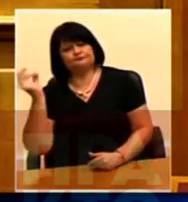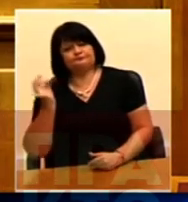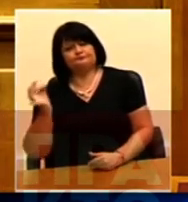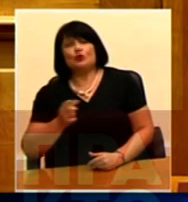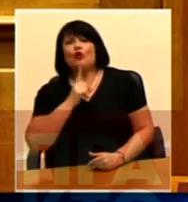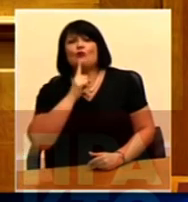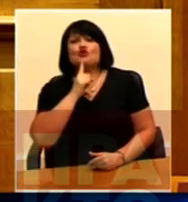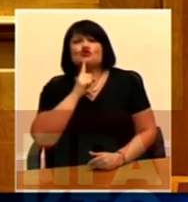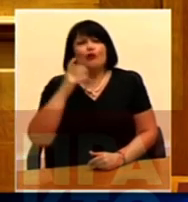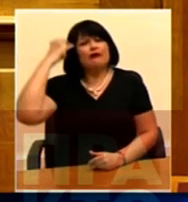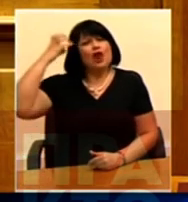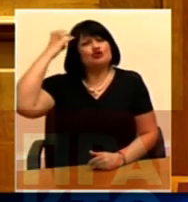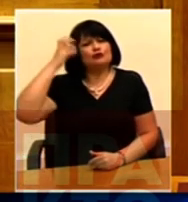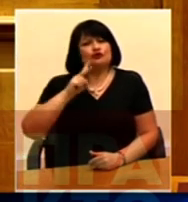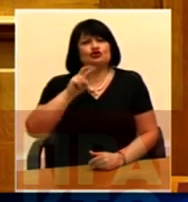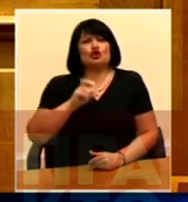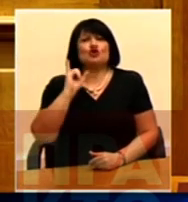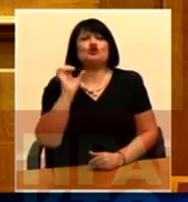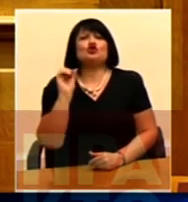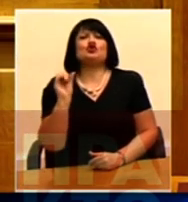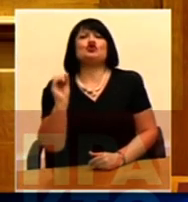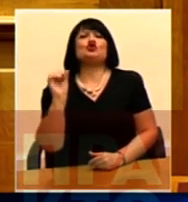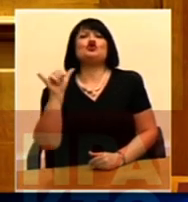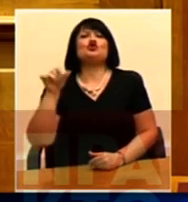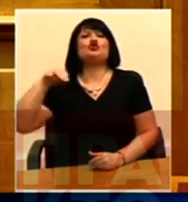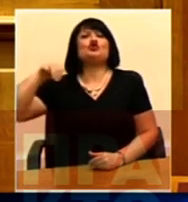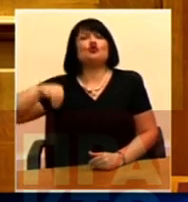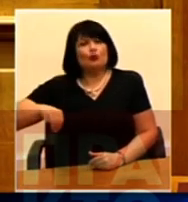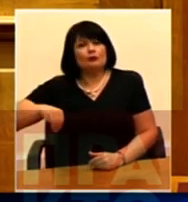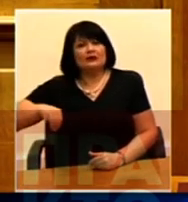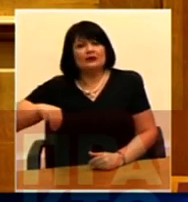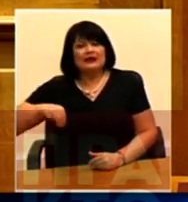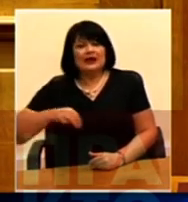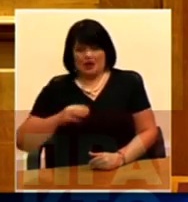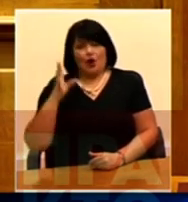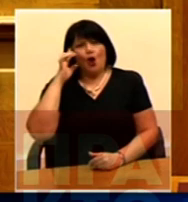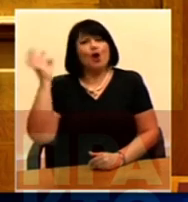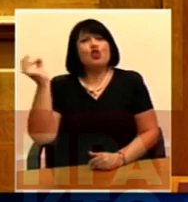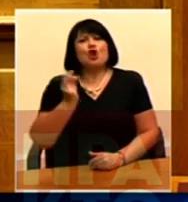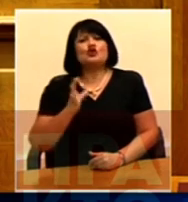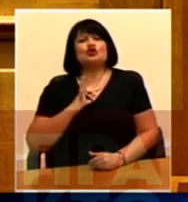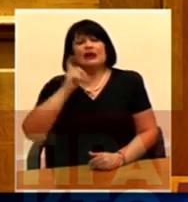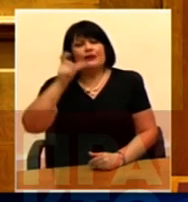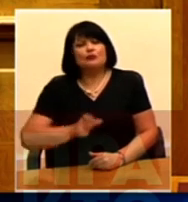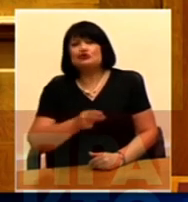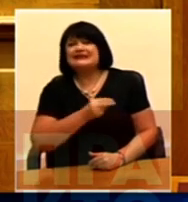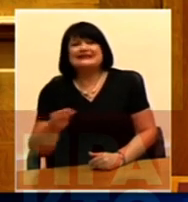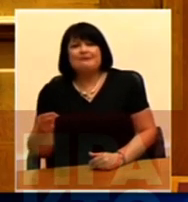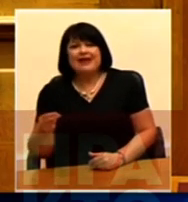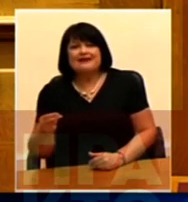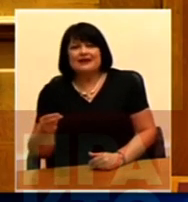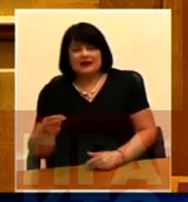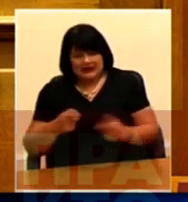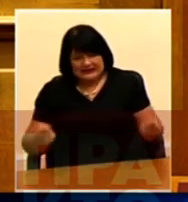David Hume λέει ότι ο ορθολογικός άνθρωπος είναι αυτός ο οποίος μπορεί να επιτυχαίνει τους στόχους του, χρησιμοποιώντας τα μέσα του με τον πιο αποτελεσματικό